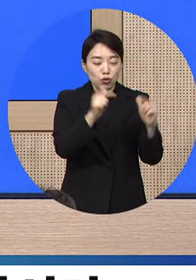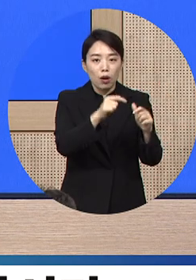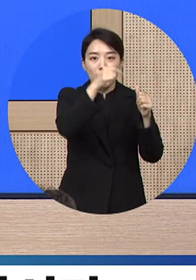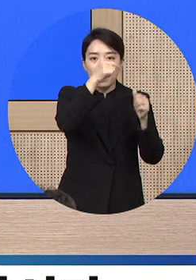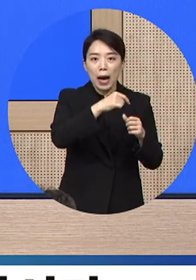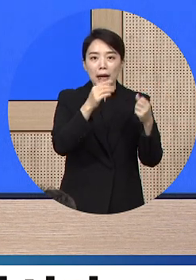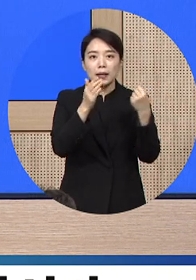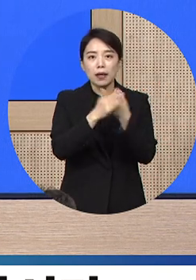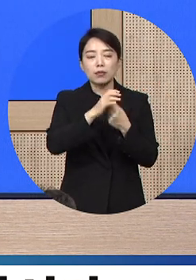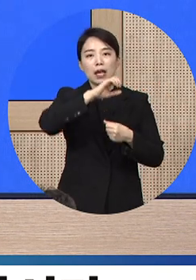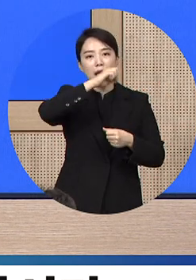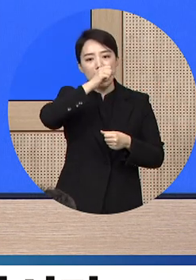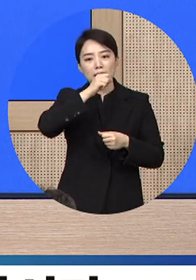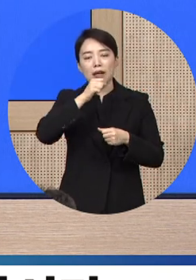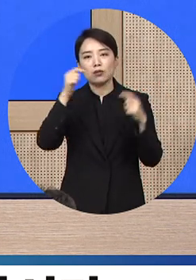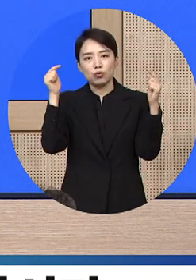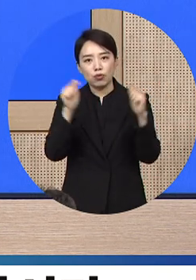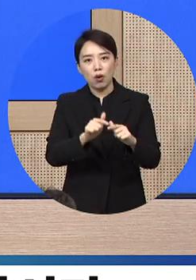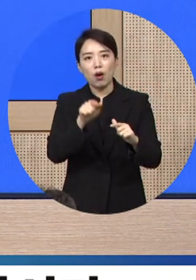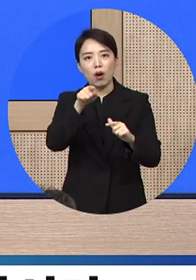때문이죠. 이와 같은 식으로 이미 저희는